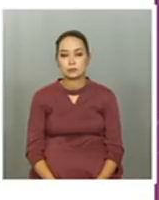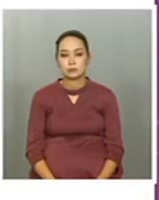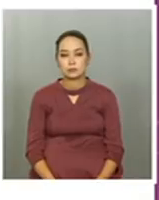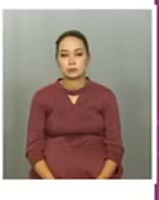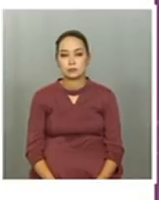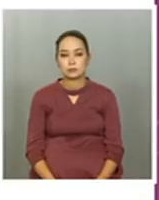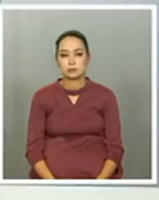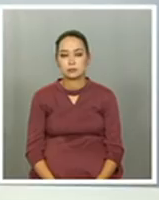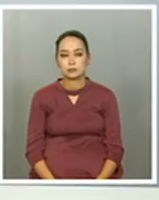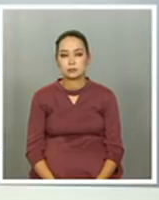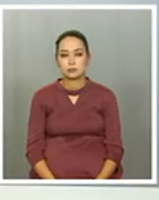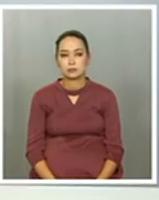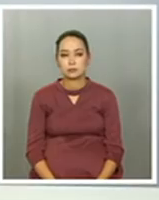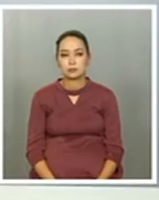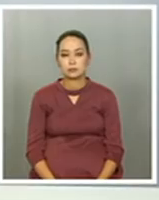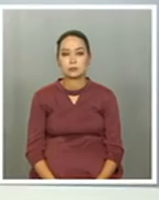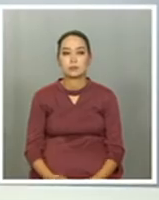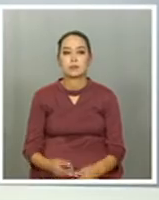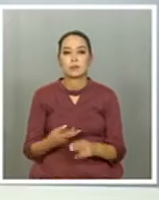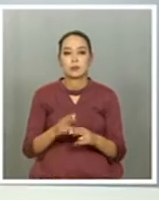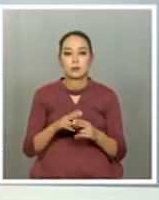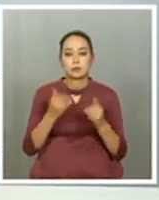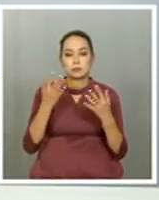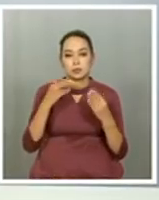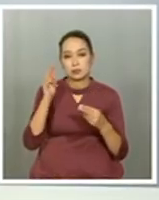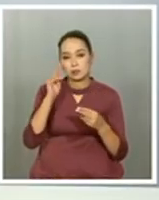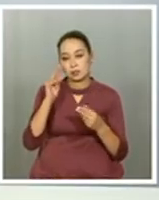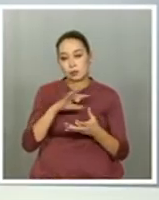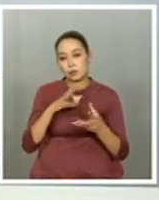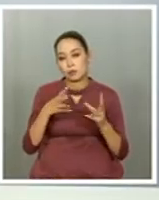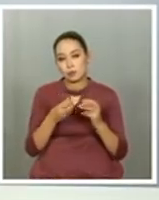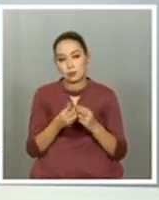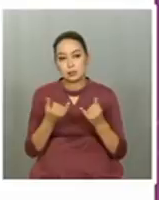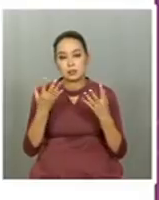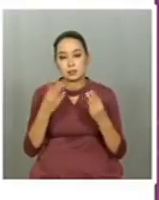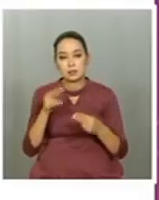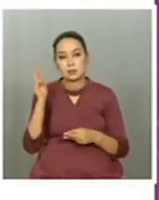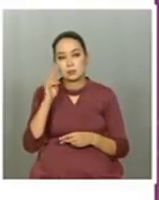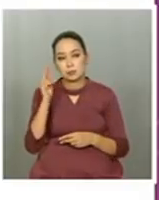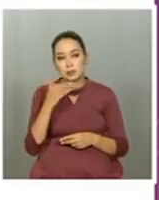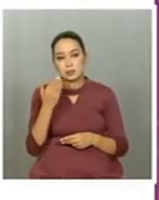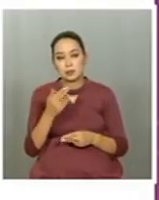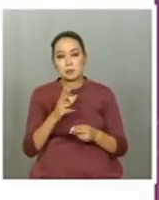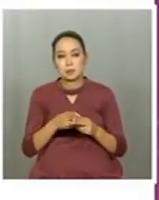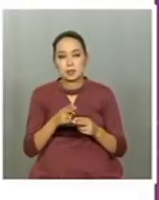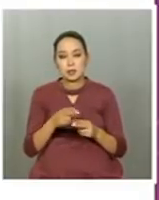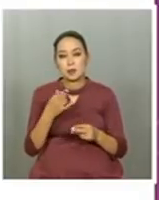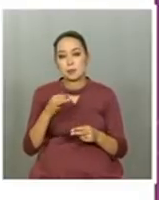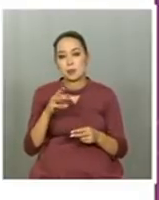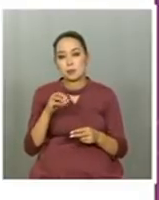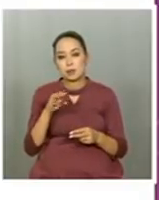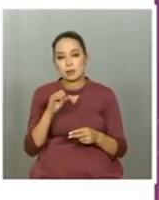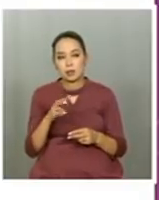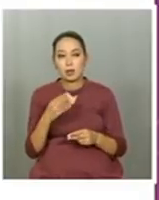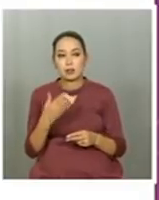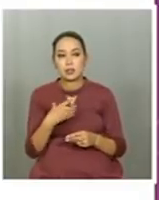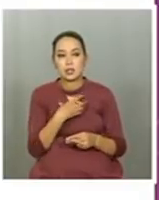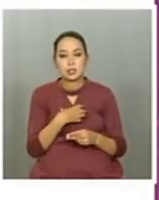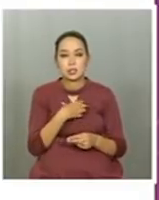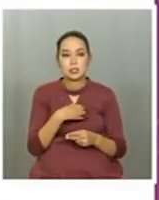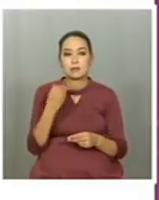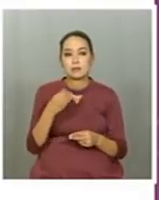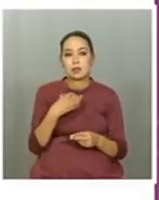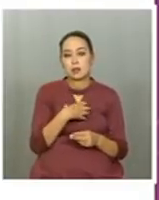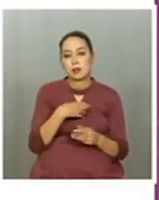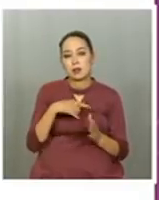слайдта келтірілген. Осымен сабағымызды қорытындылайтын болсақ, бүгінгі сабақта металдар және бейметалдардың негізгі физикалық